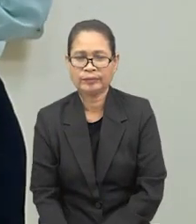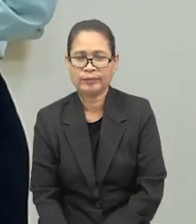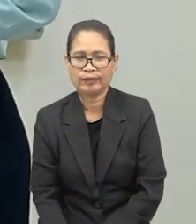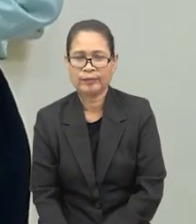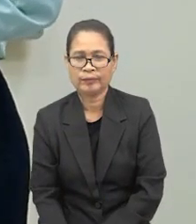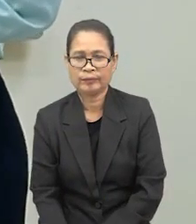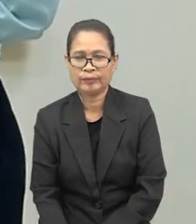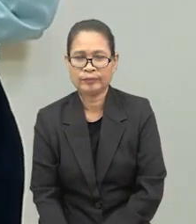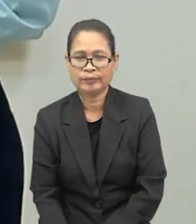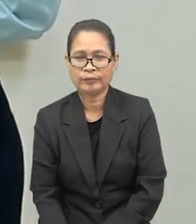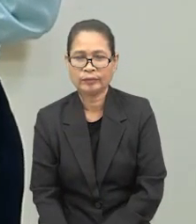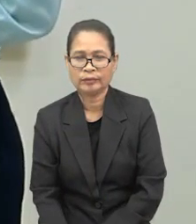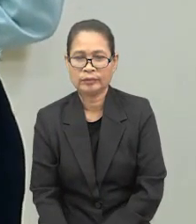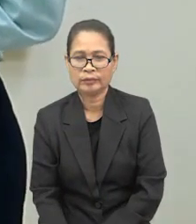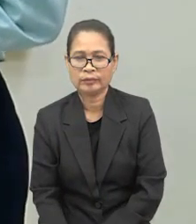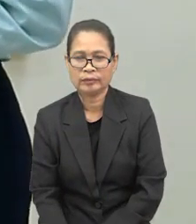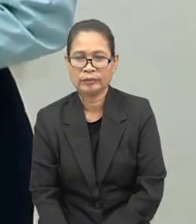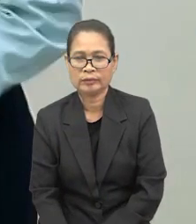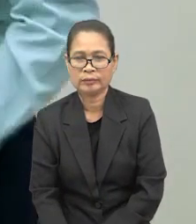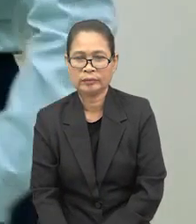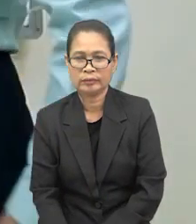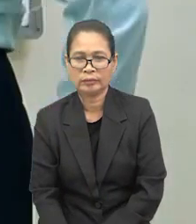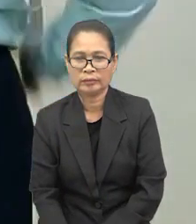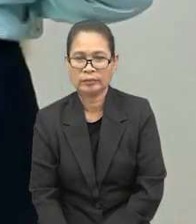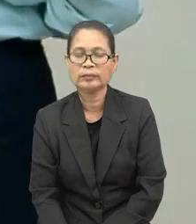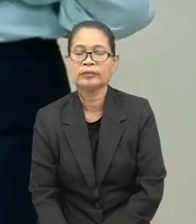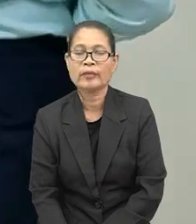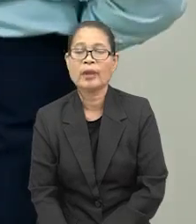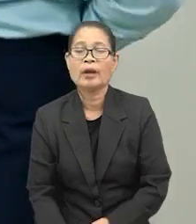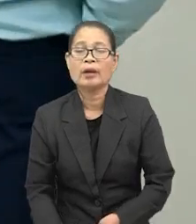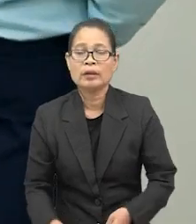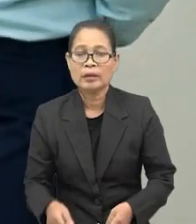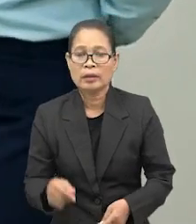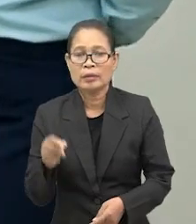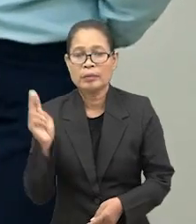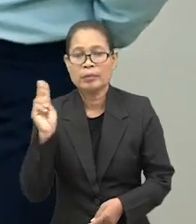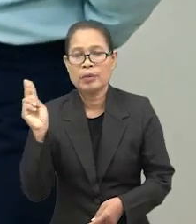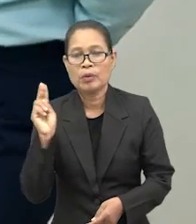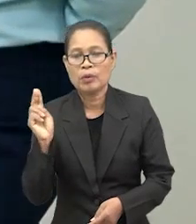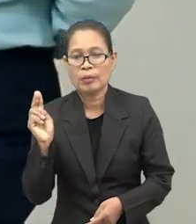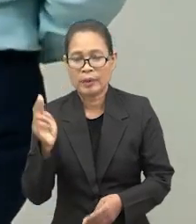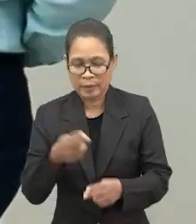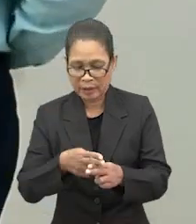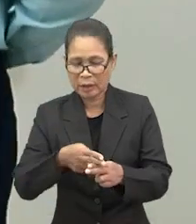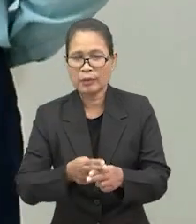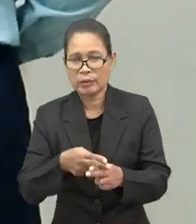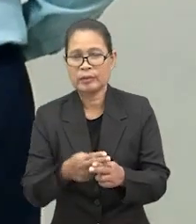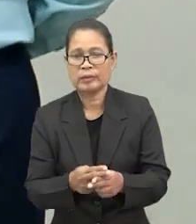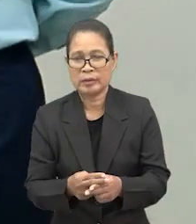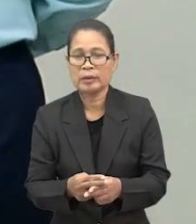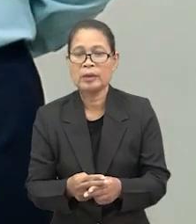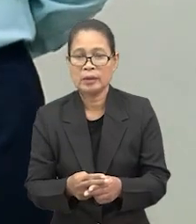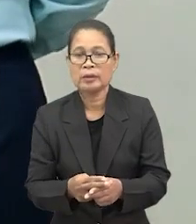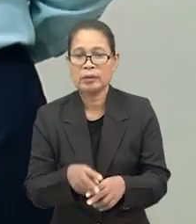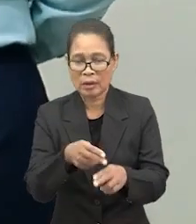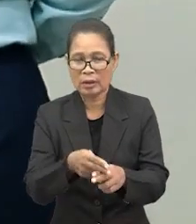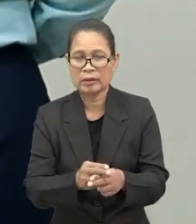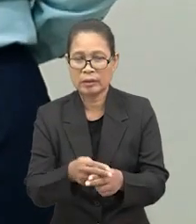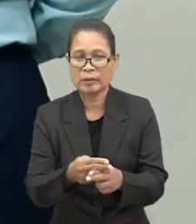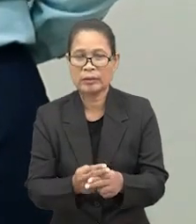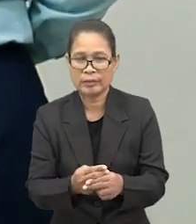dương ai do tụ ong mà nu mà nè được cầu pu mà nè miên từ ngôn mà rồi ha sập cả lâu miên đấy